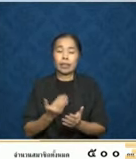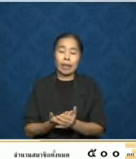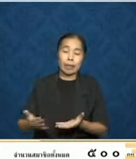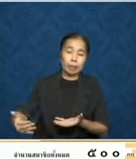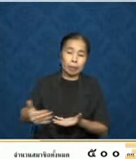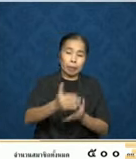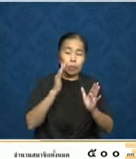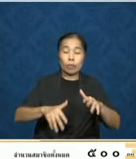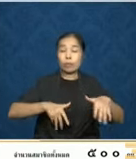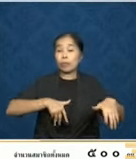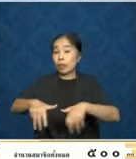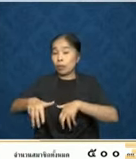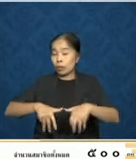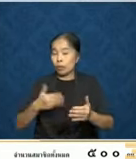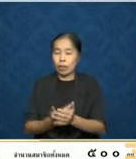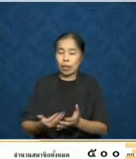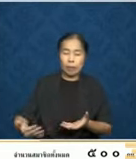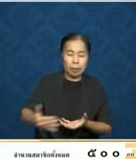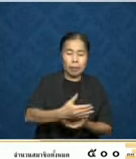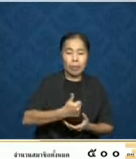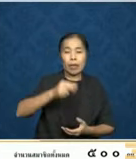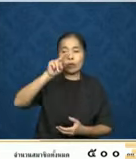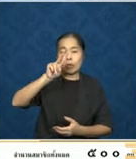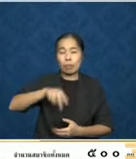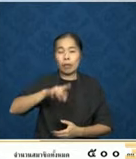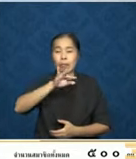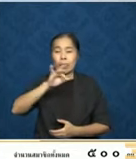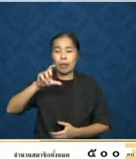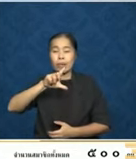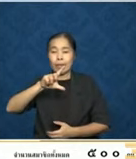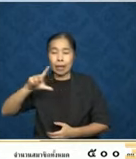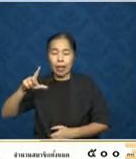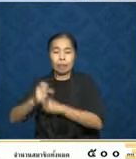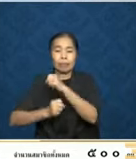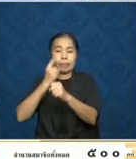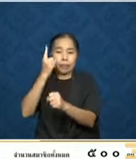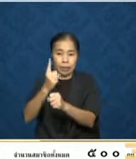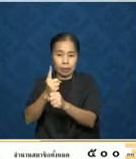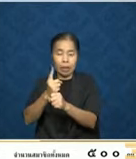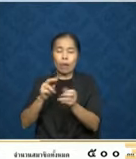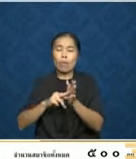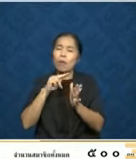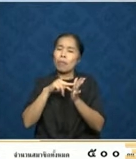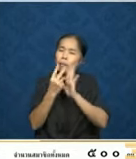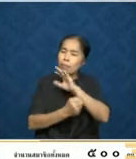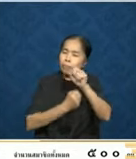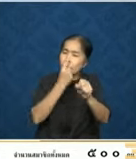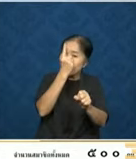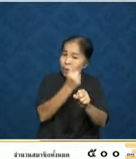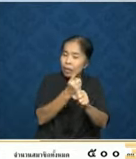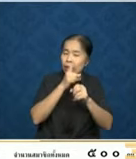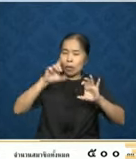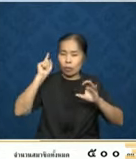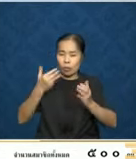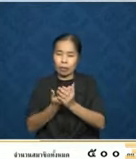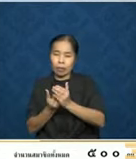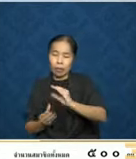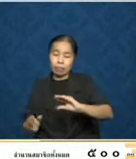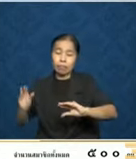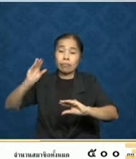ประชาชนผู้ประกอบการได้ 2,800 ล้านต่อปีครับนั่นหมายความว่าแต่ละปีครับรัฐบาลจะต้องมีเงินอุดหนุนเข้าไ